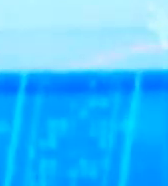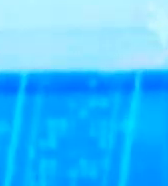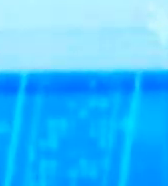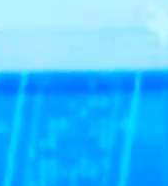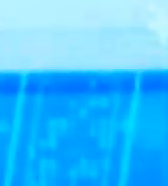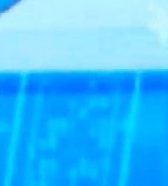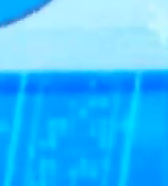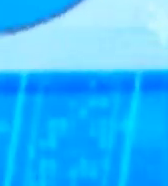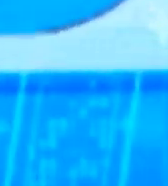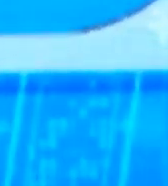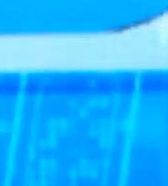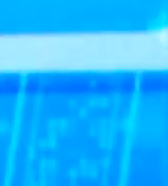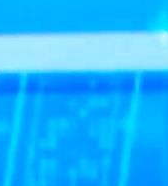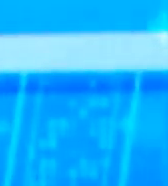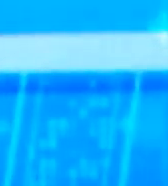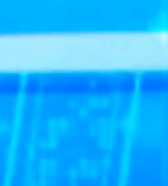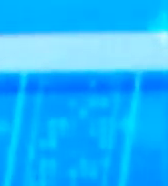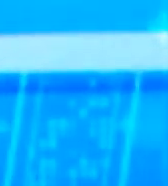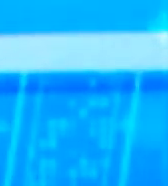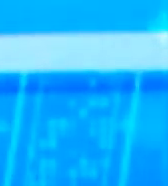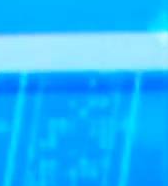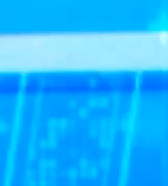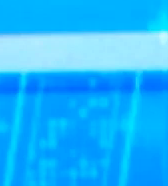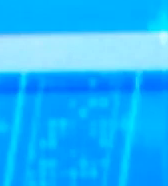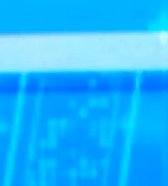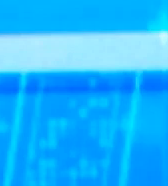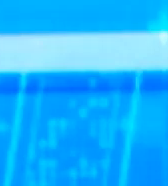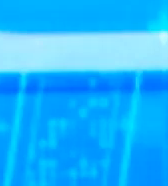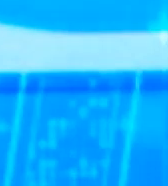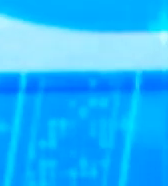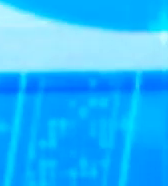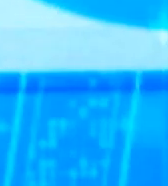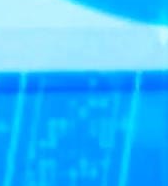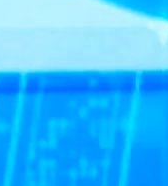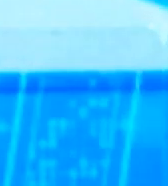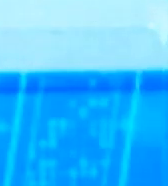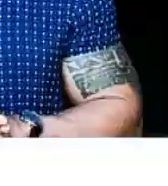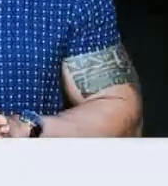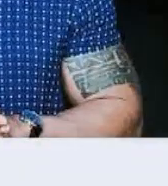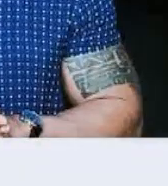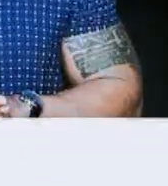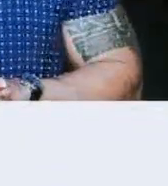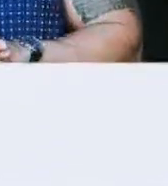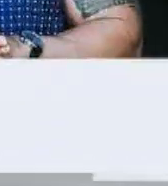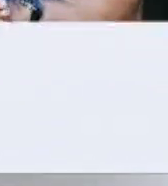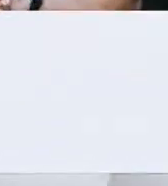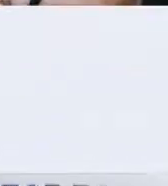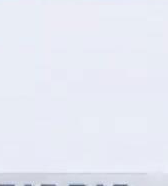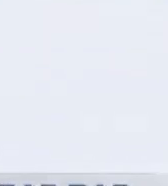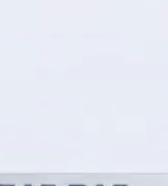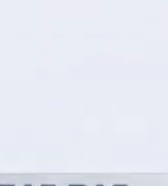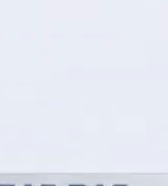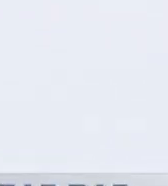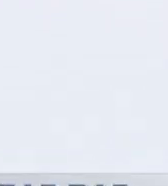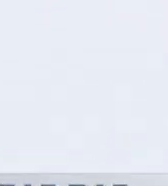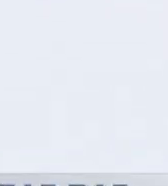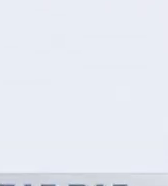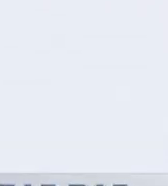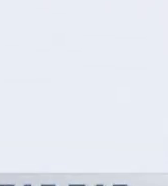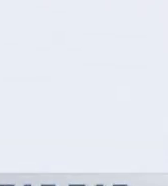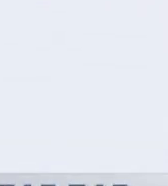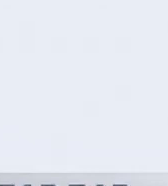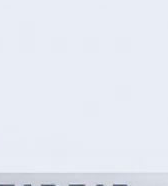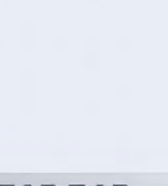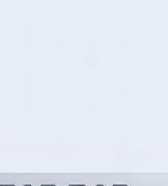Ювентус сапында жылына 30 миллион евро алатын Роналду әлемдегі табысы жоғары танымал тұлғалар қатарына кірді. Шоу-бизнес, кино және